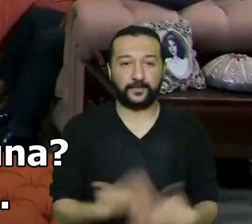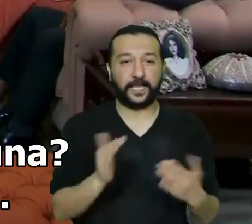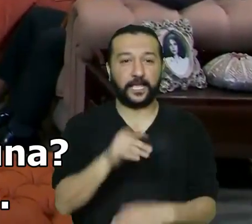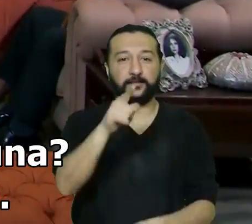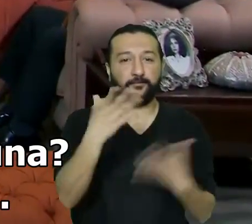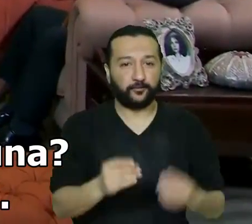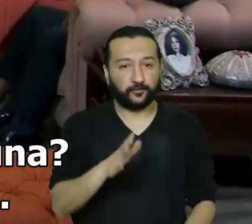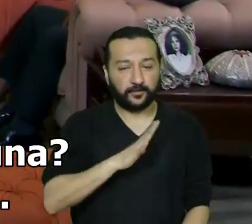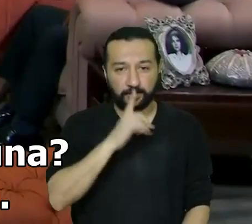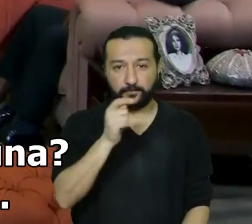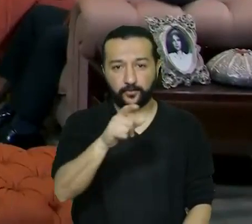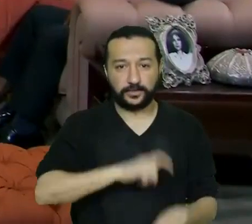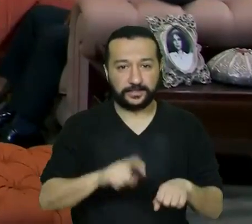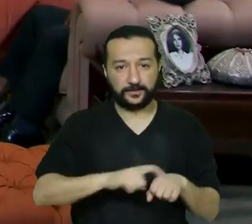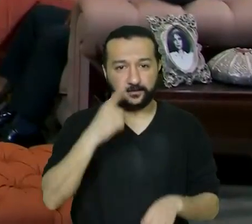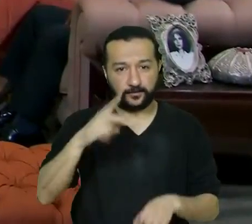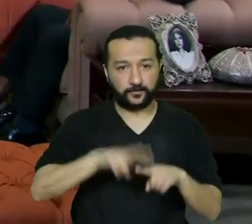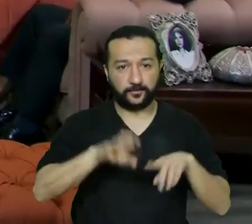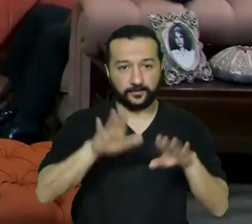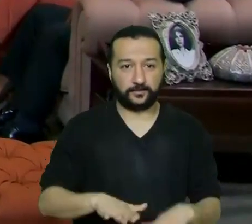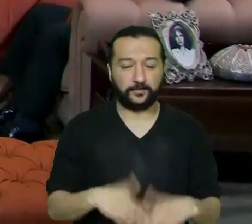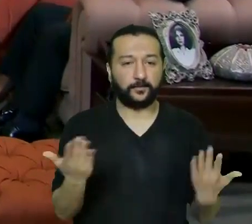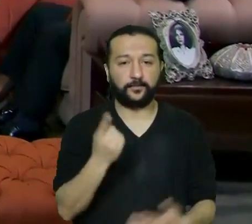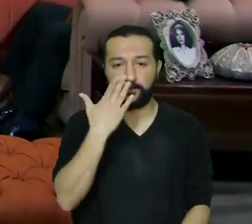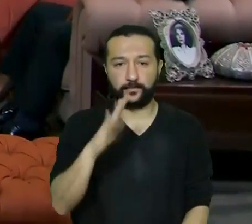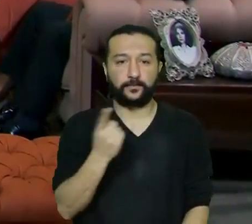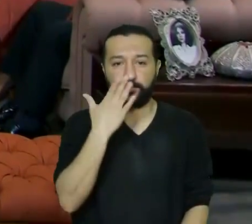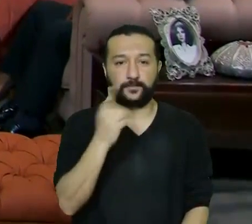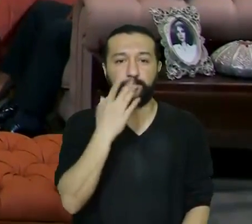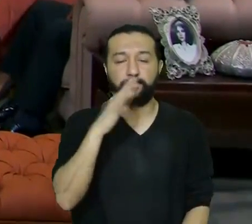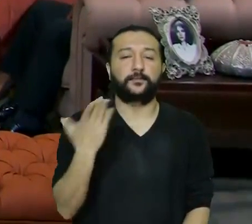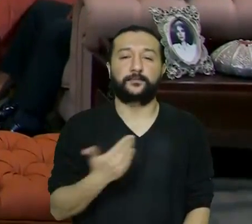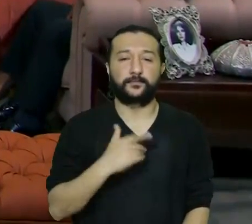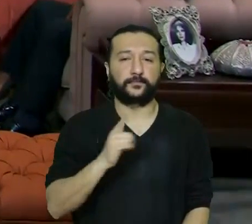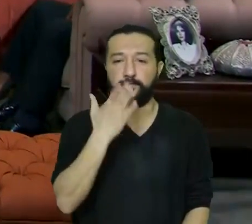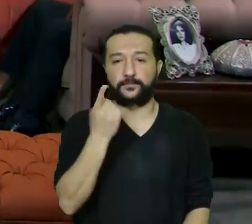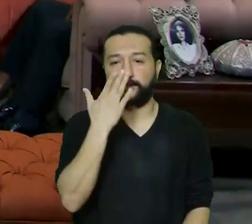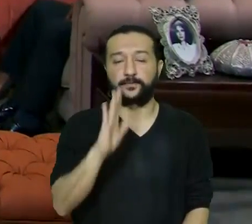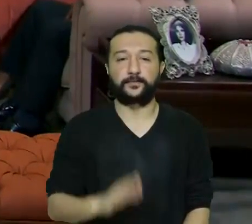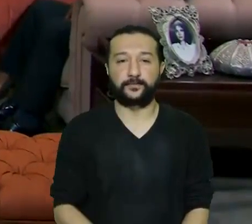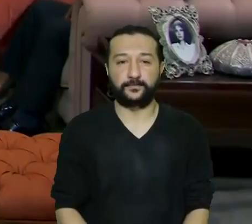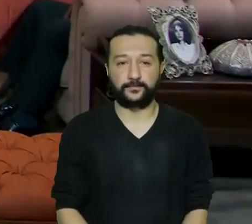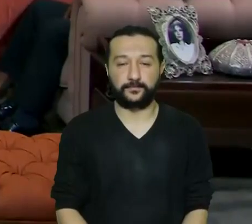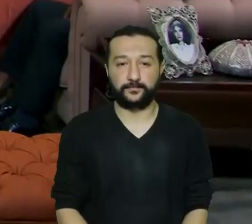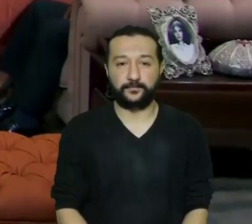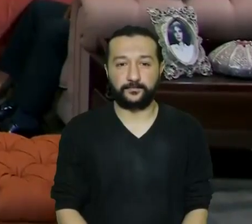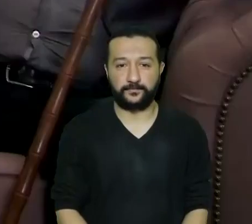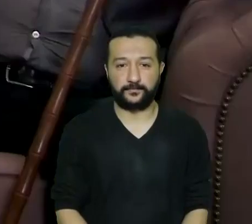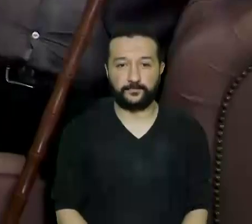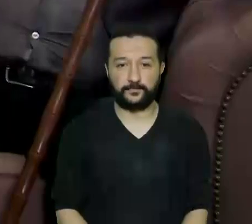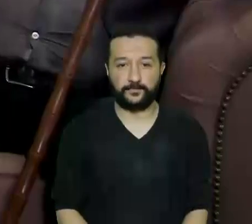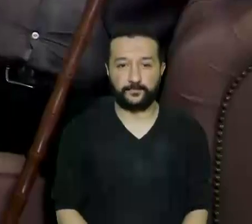Hayatım neyin var Allah aşkına? Çok stresli görünüyorsun. Otursana şöyle. Yok bir şeyim. Bir şeyim yok ya. Bir şey. Koltuk kolçağına geçti.